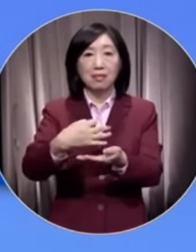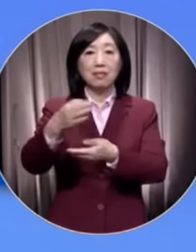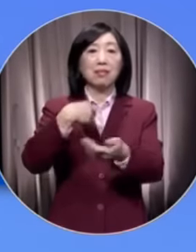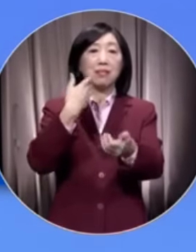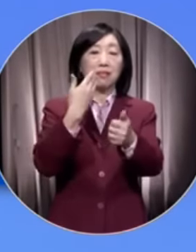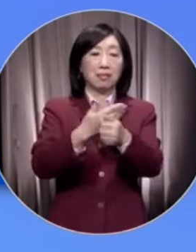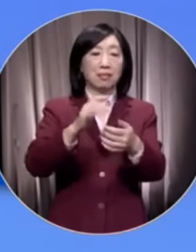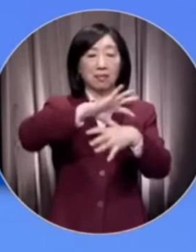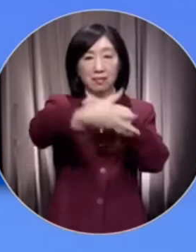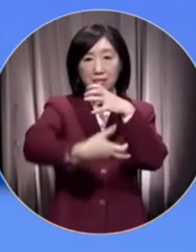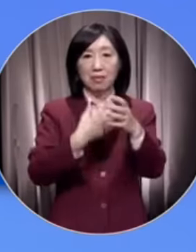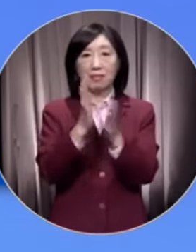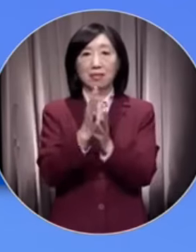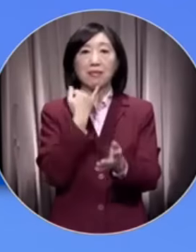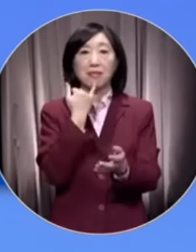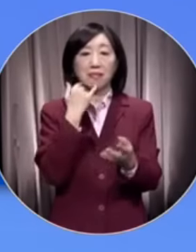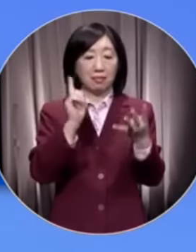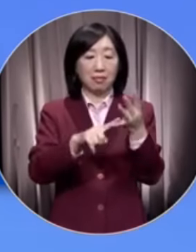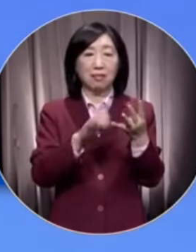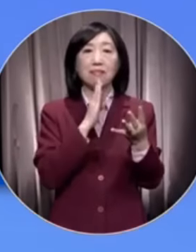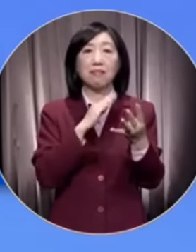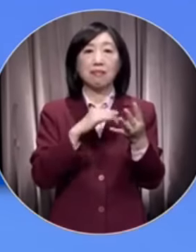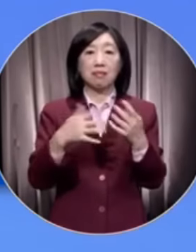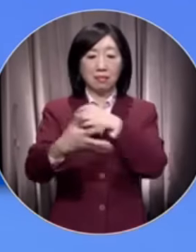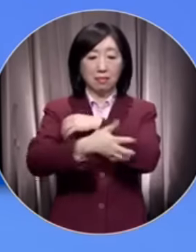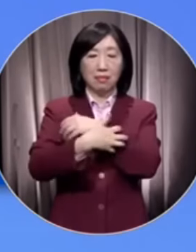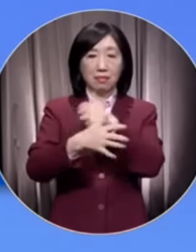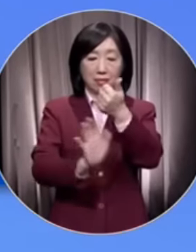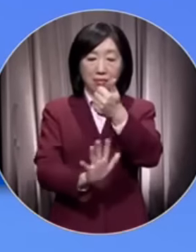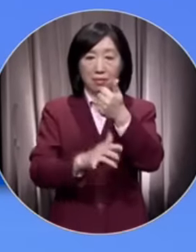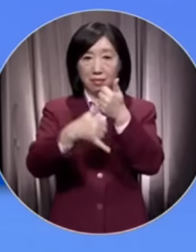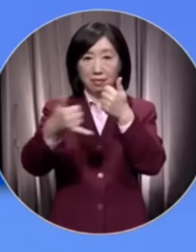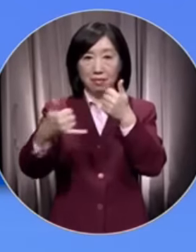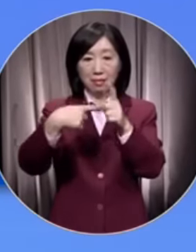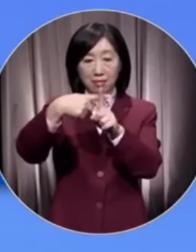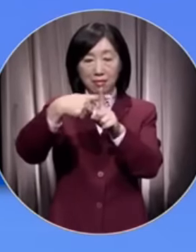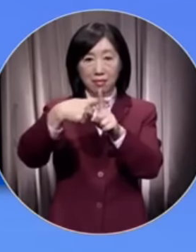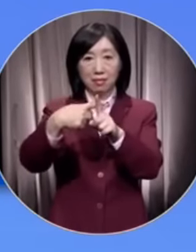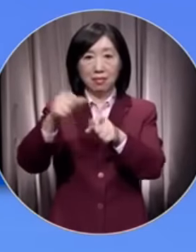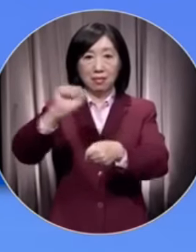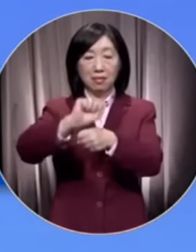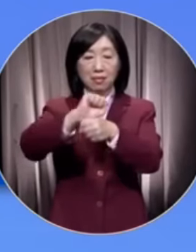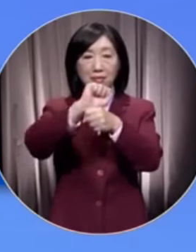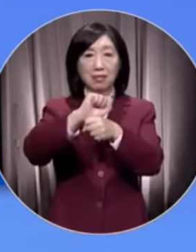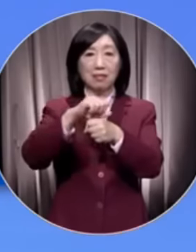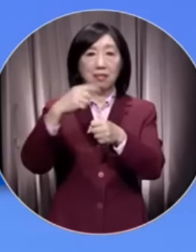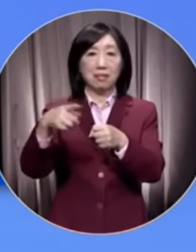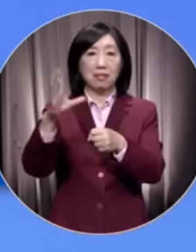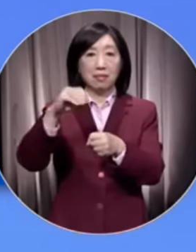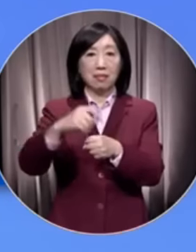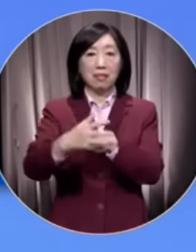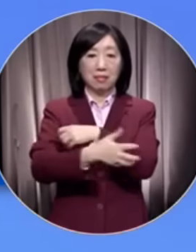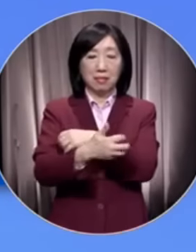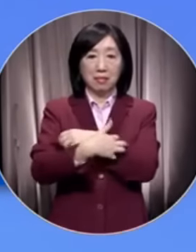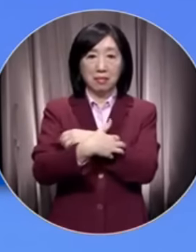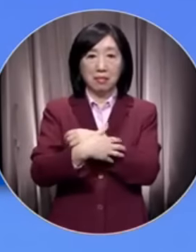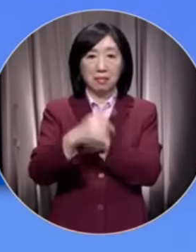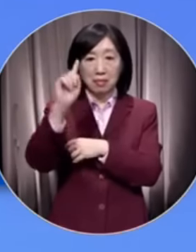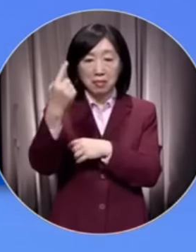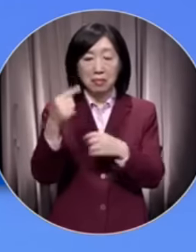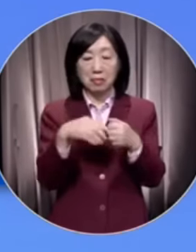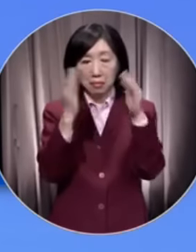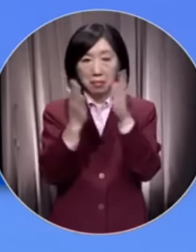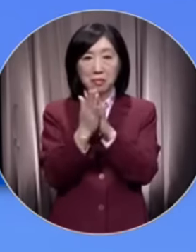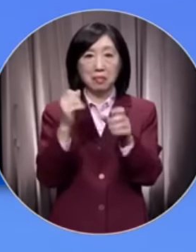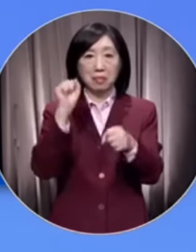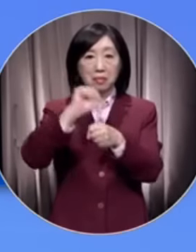四，提升我们的员工的素质，大力的扩大我们劳力的来源。我们在四年之内